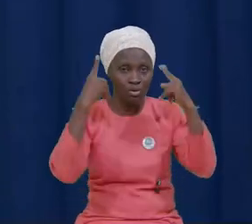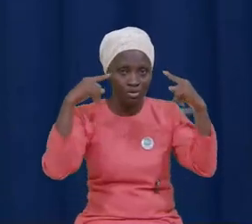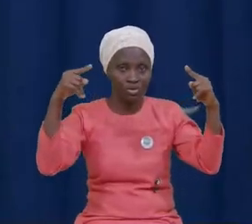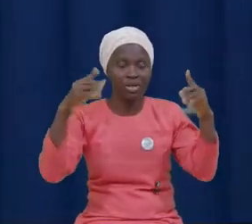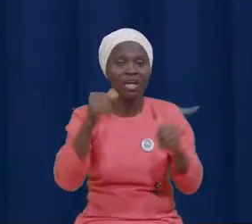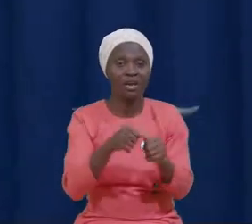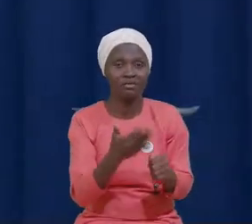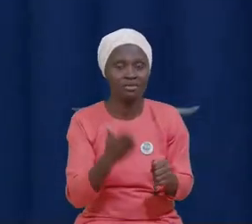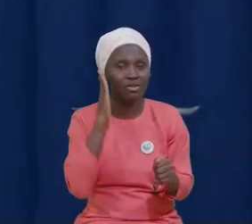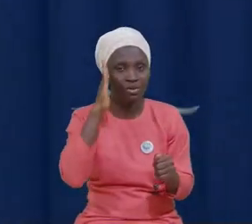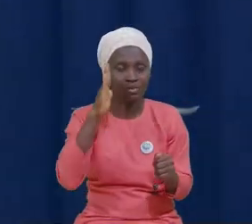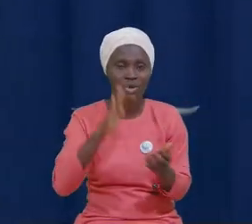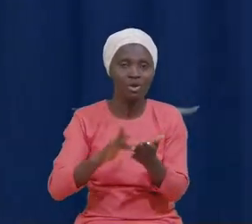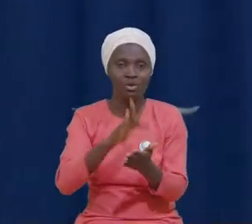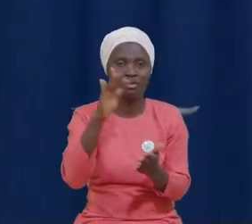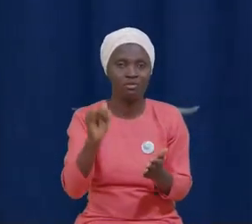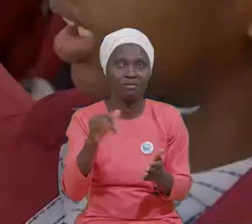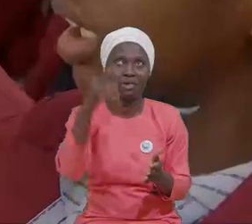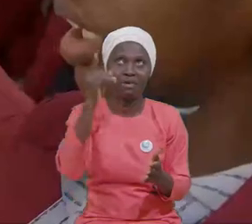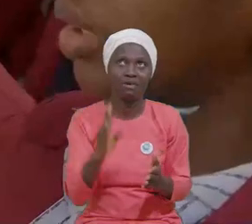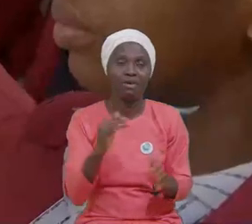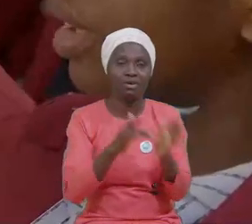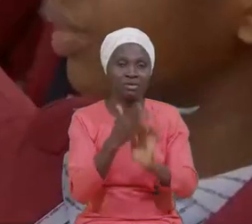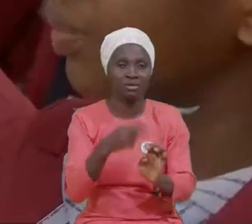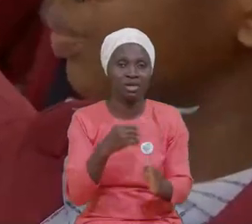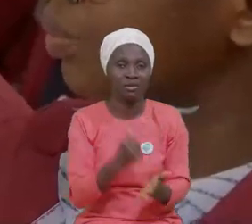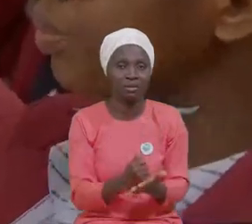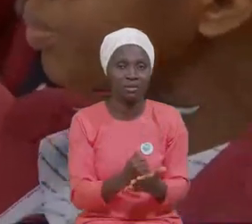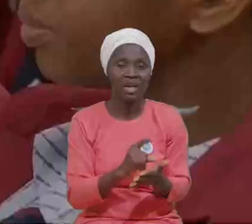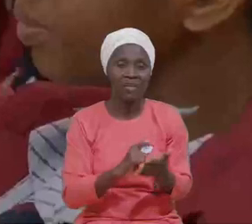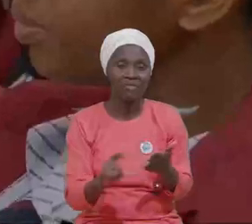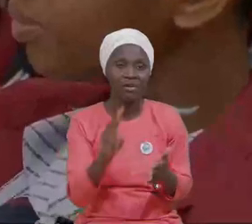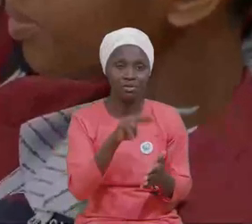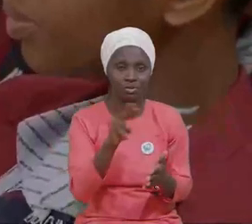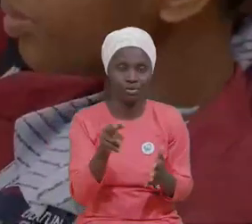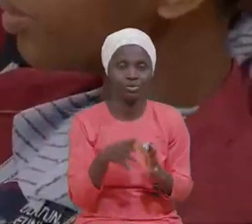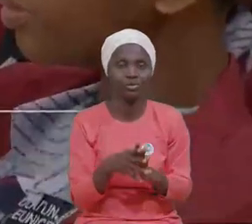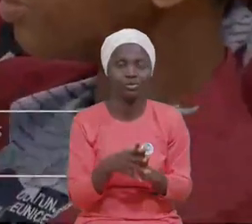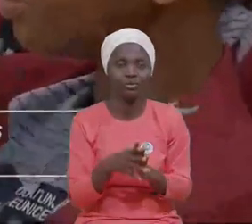ton succès va glorifier Dieu au nom de Jésus.